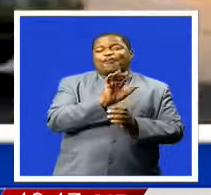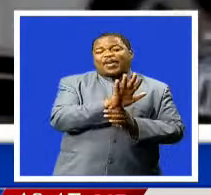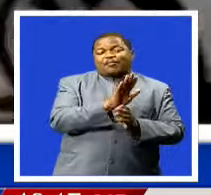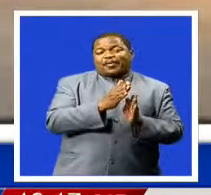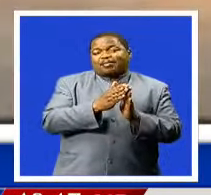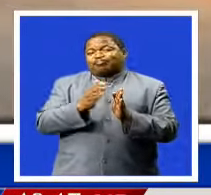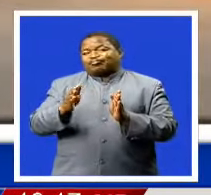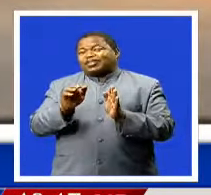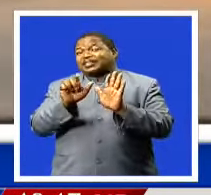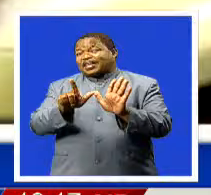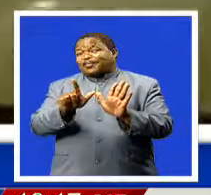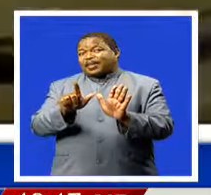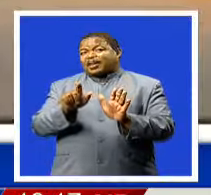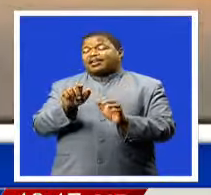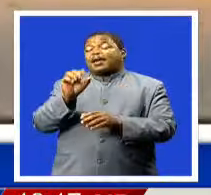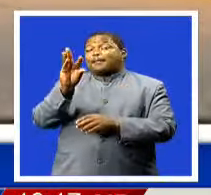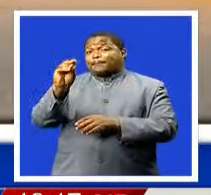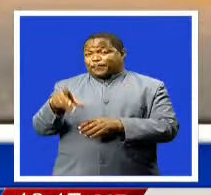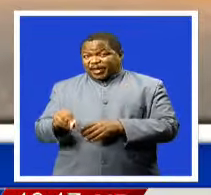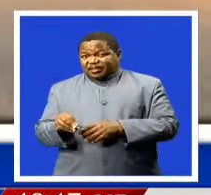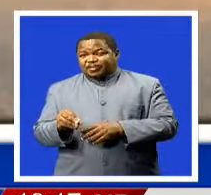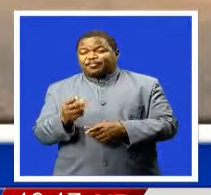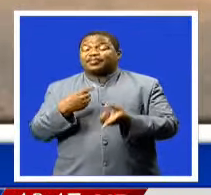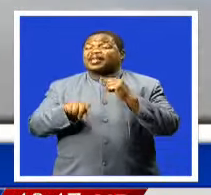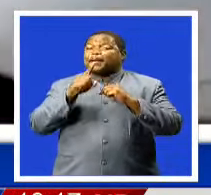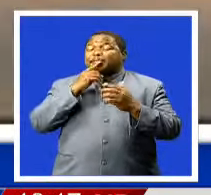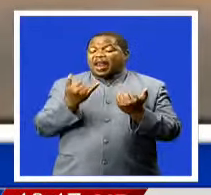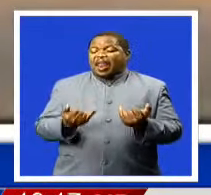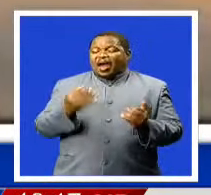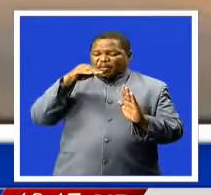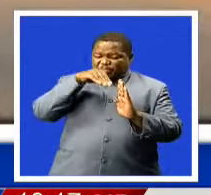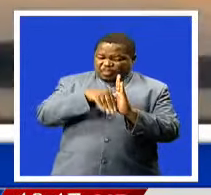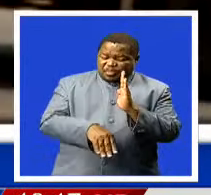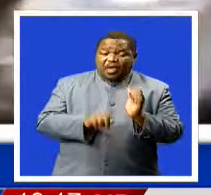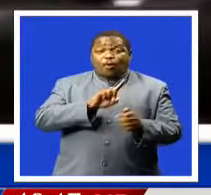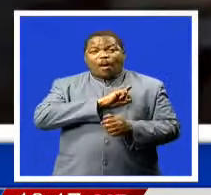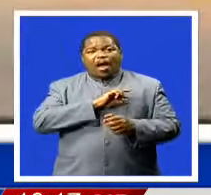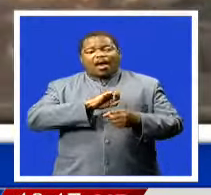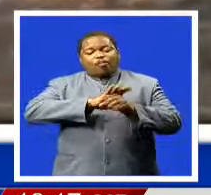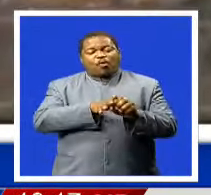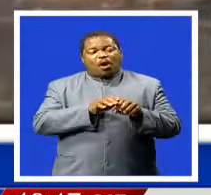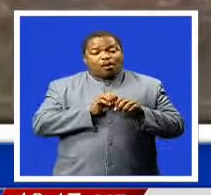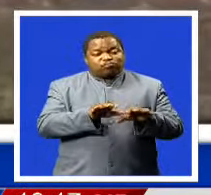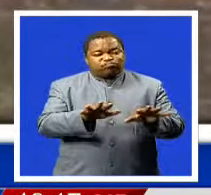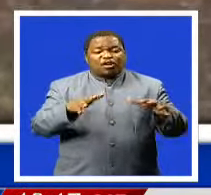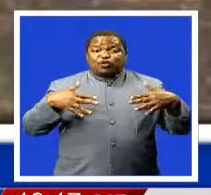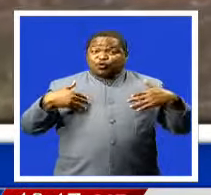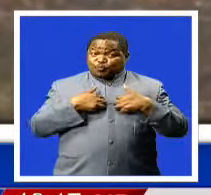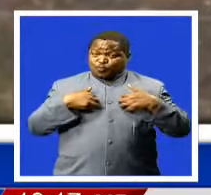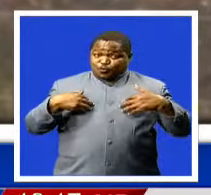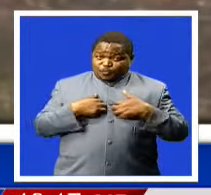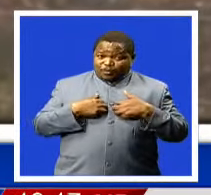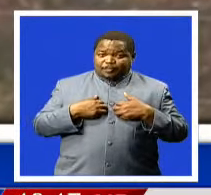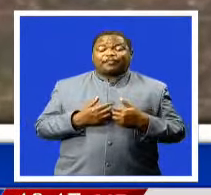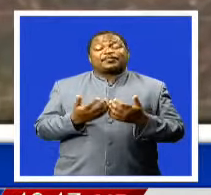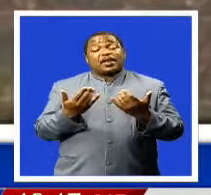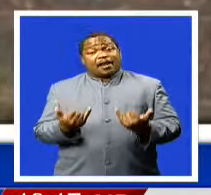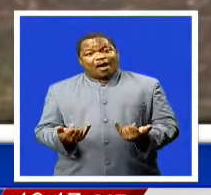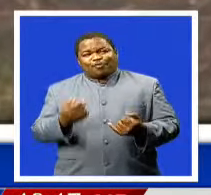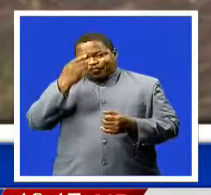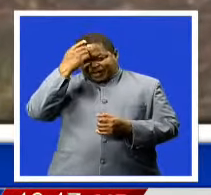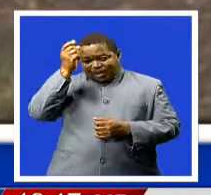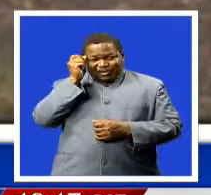kuthi tichubeke tibe khona tingenise imali kuvuke nemnotho welive Imvuna itsi kule